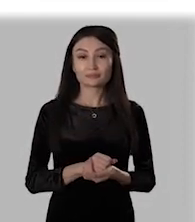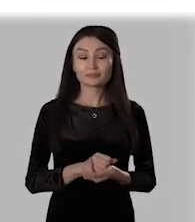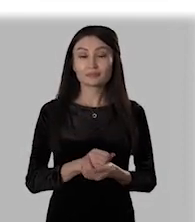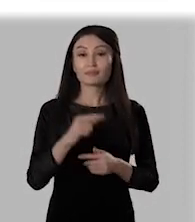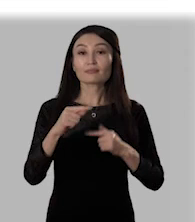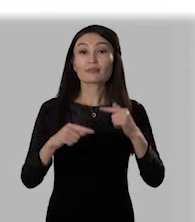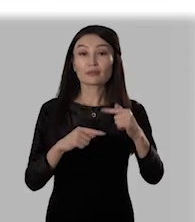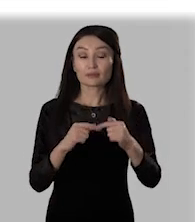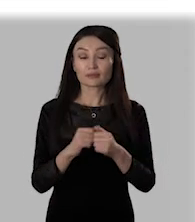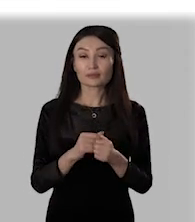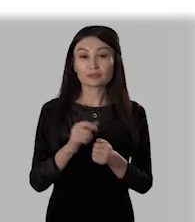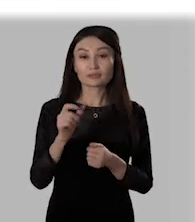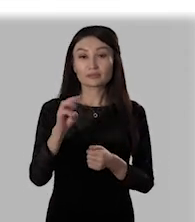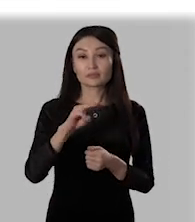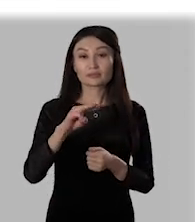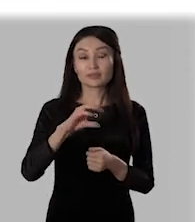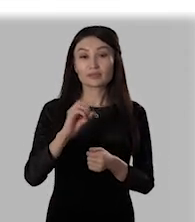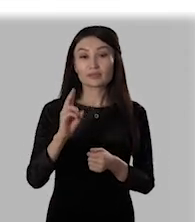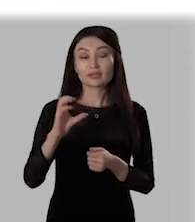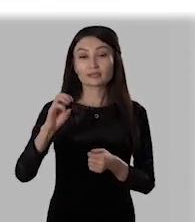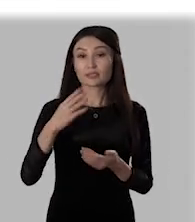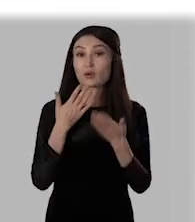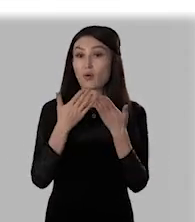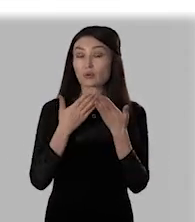Кийинки текстти окуйбуз.